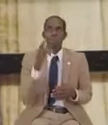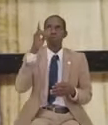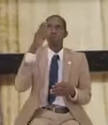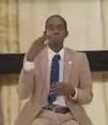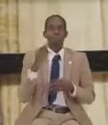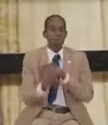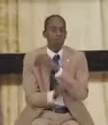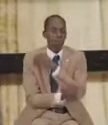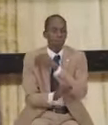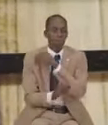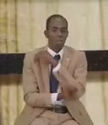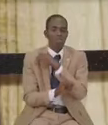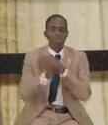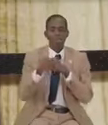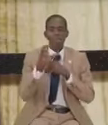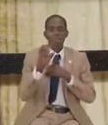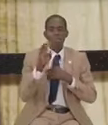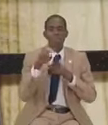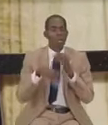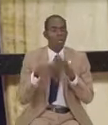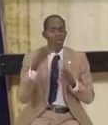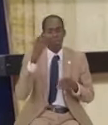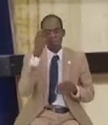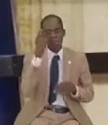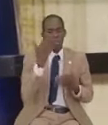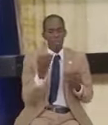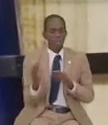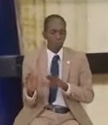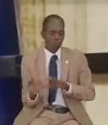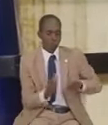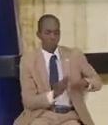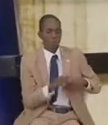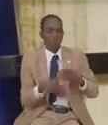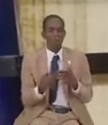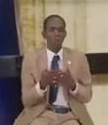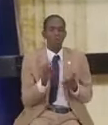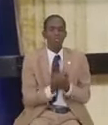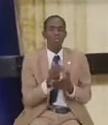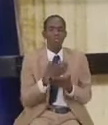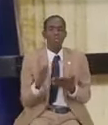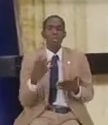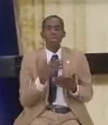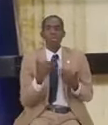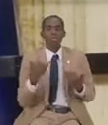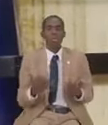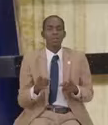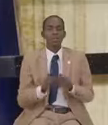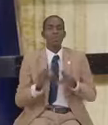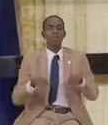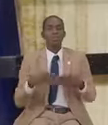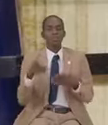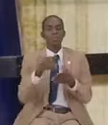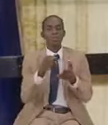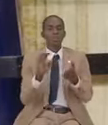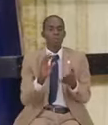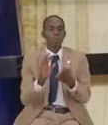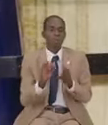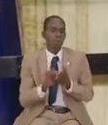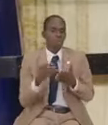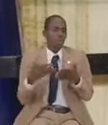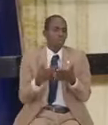de Jacob alors il voudrait qu'ils mettent cela de côté même il commençait à y leur a donné le